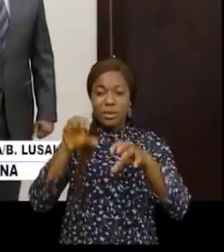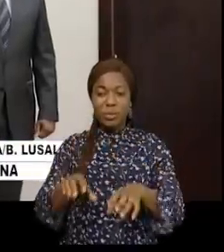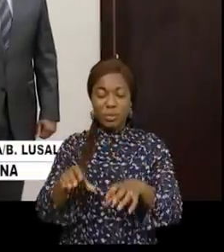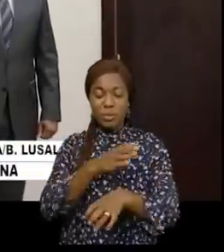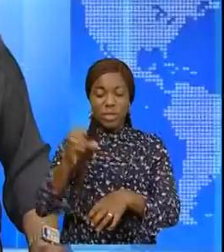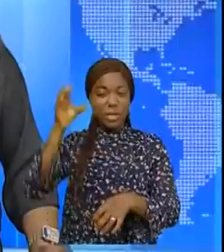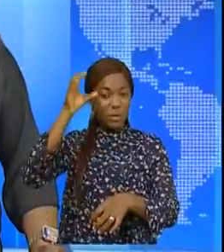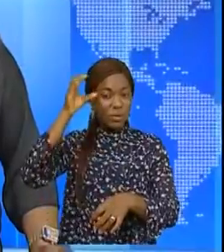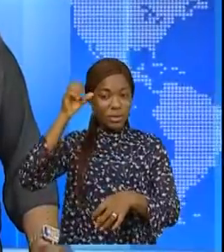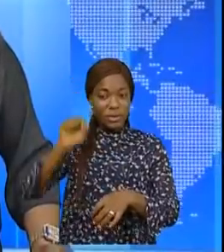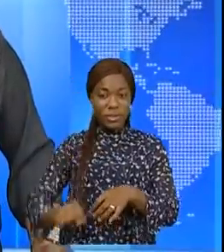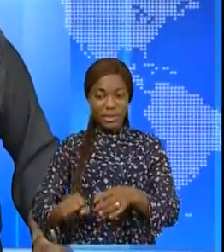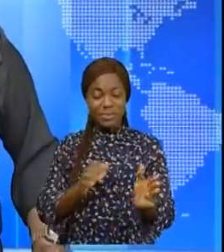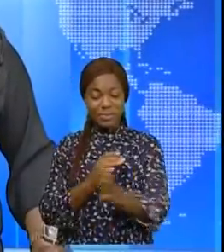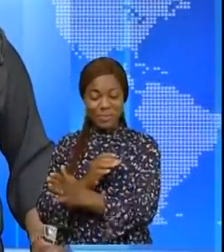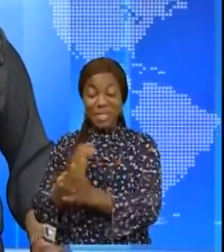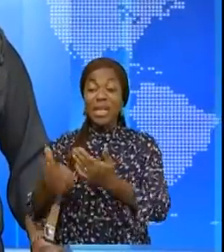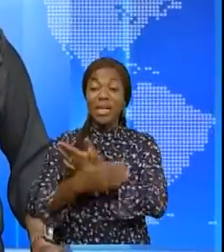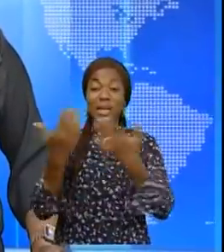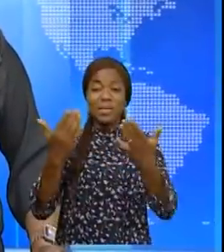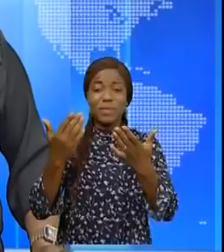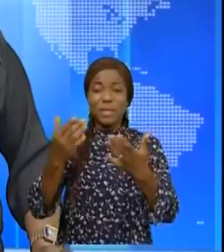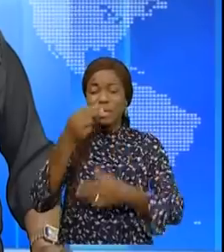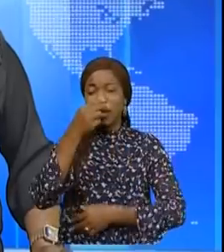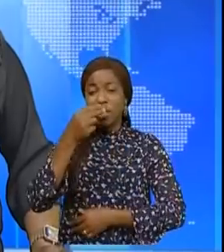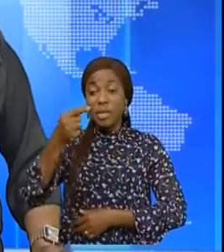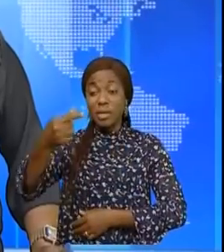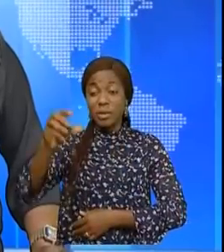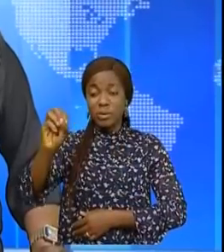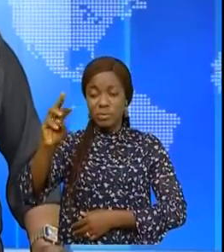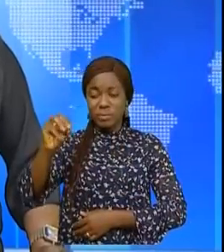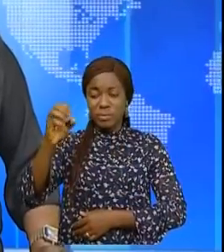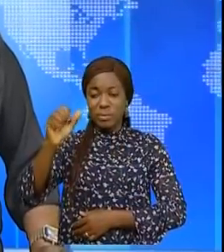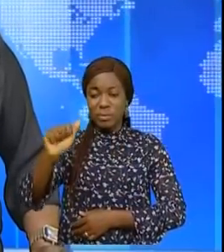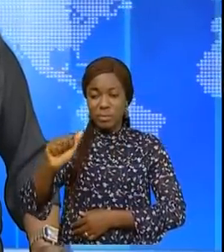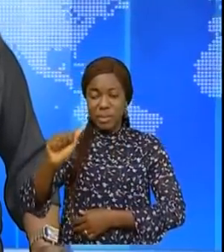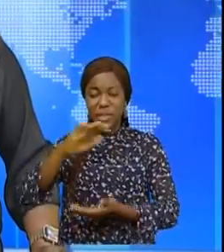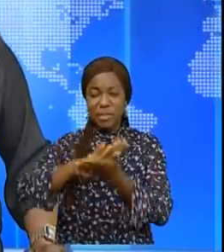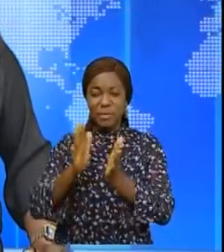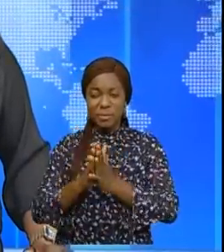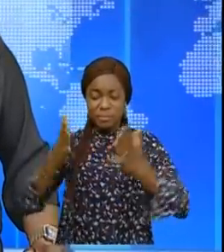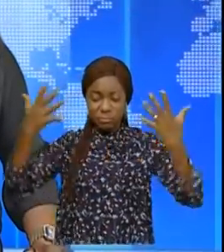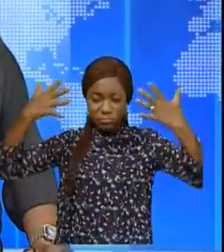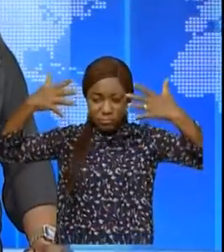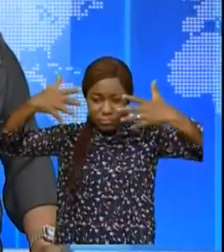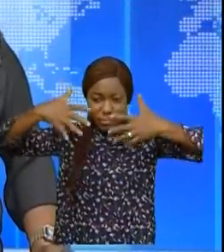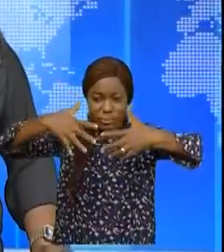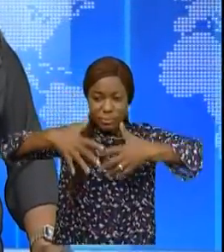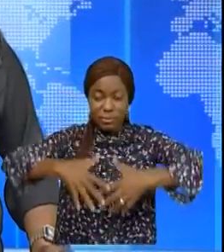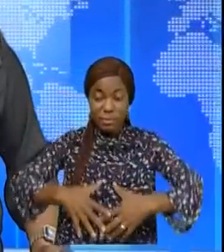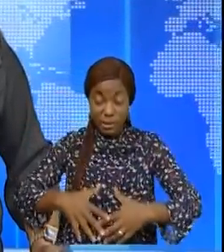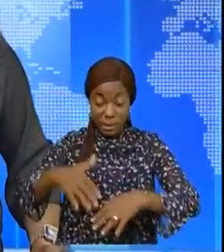Séoul. La ville de Goma devient déserte depuis cet avant-midi. L'évacuation de la population vers les lieux sûrs comme